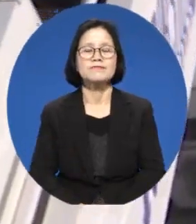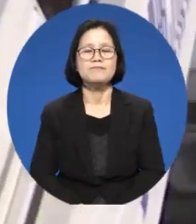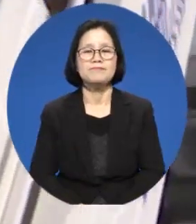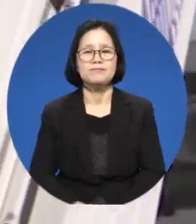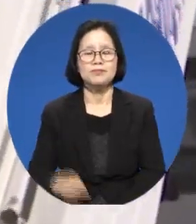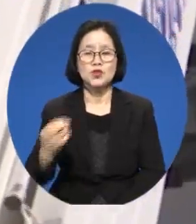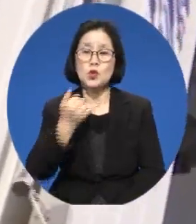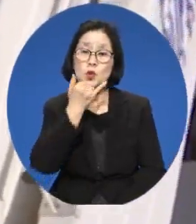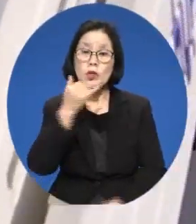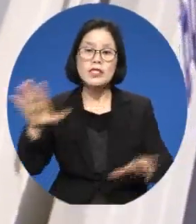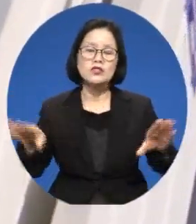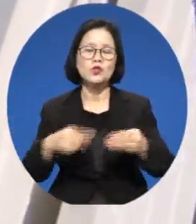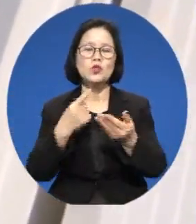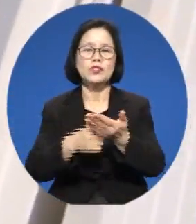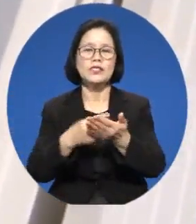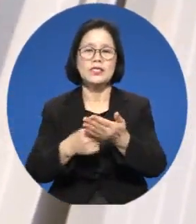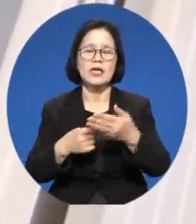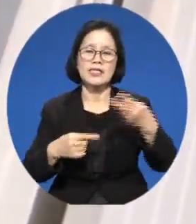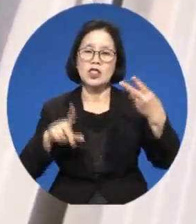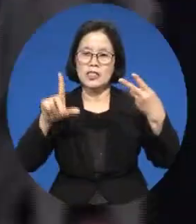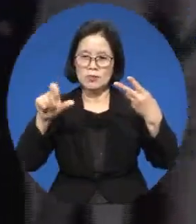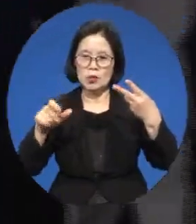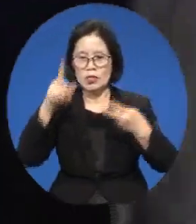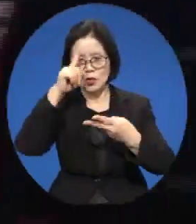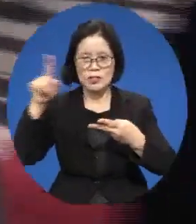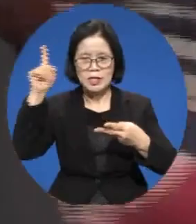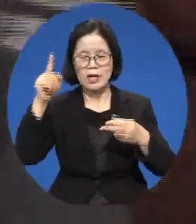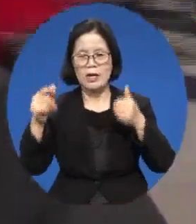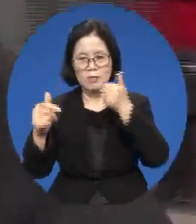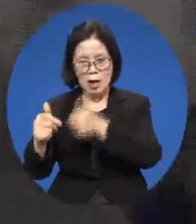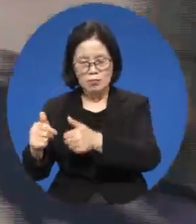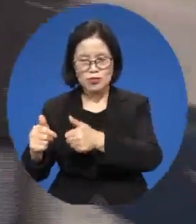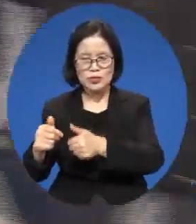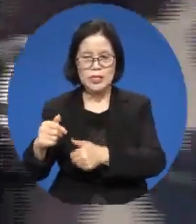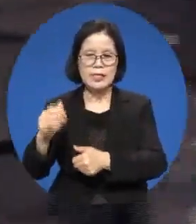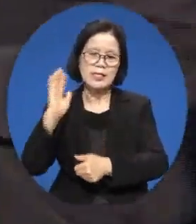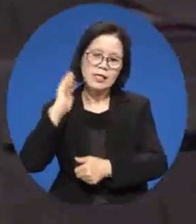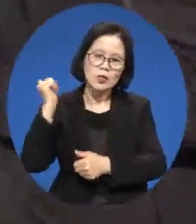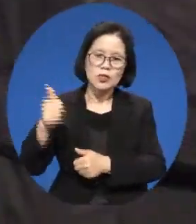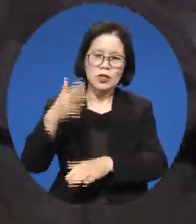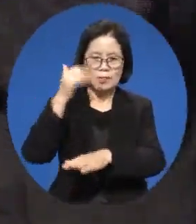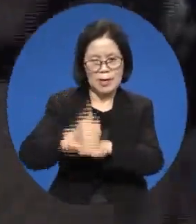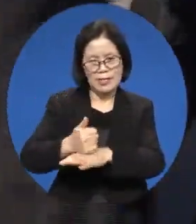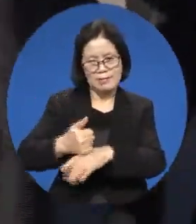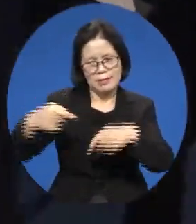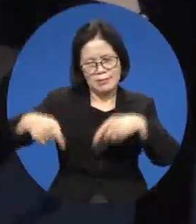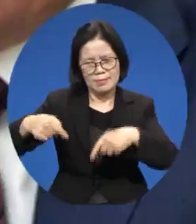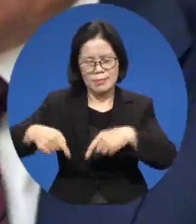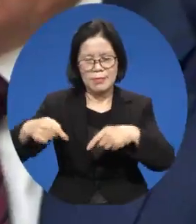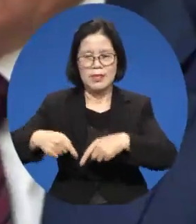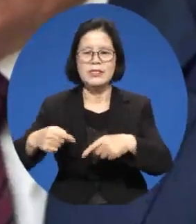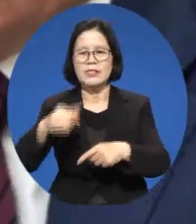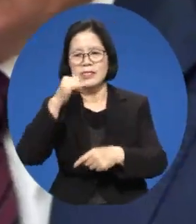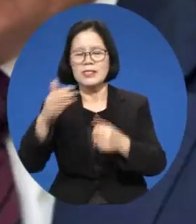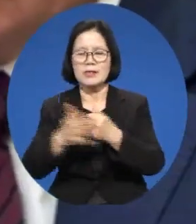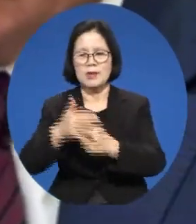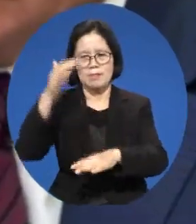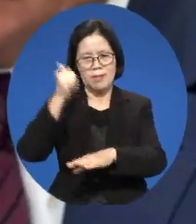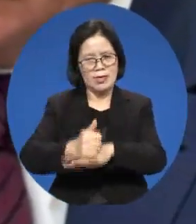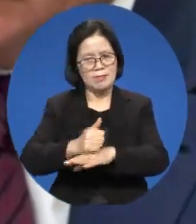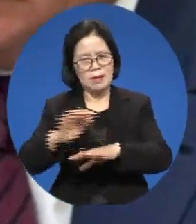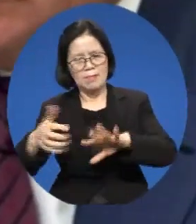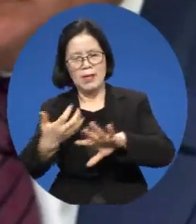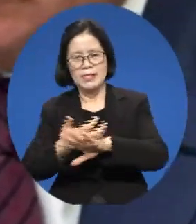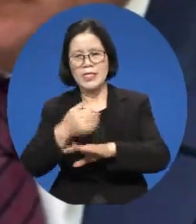또 숄 치 독일 총리가 15일 러시아를 방문해 푸틴 대통령과 마지막 회 교단 판에 나서는 만큼 막판 반전